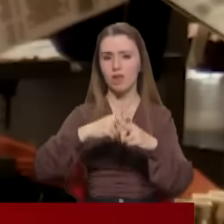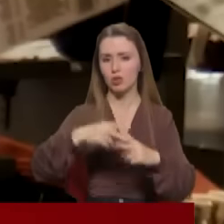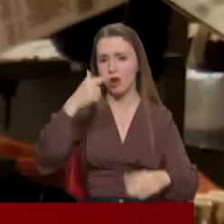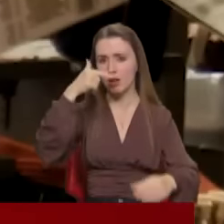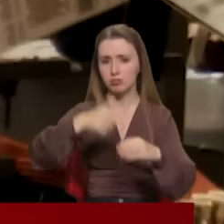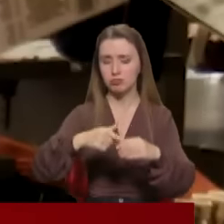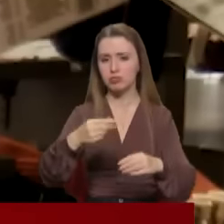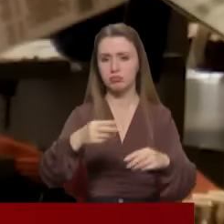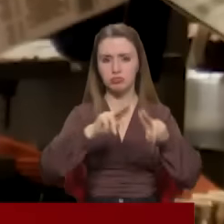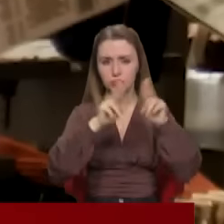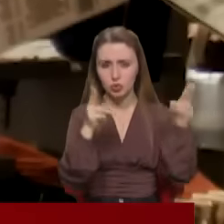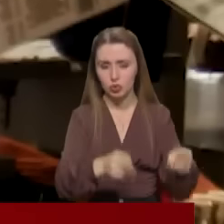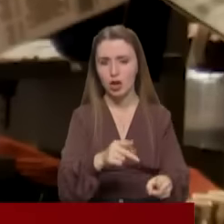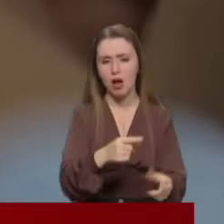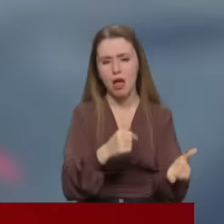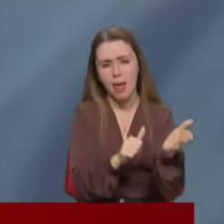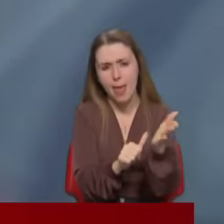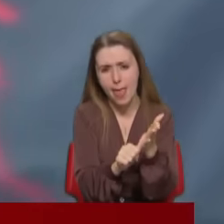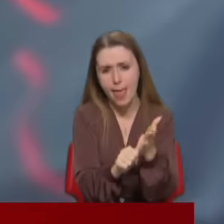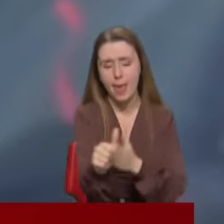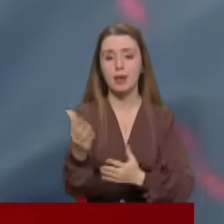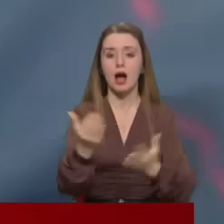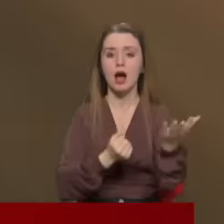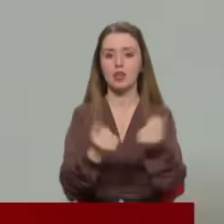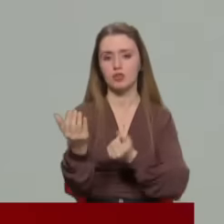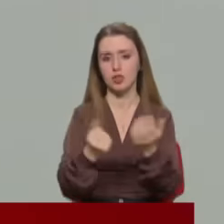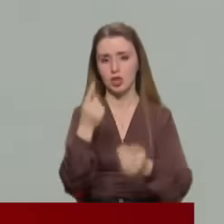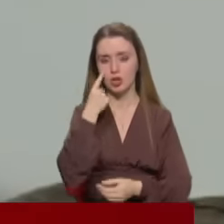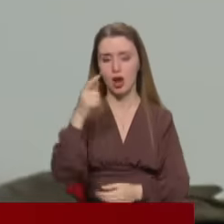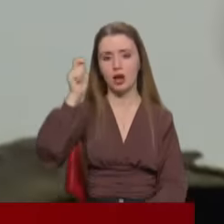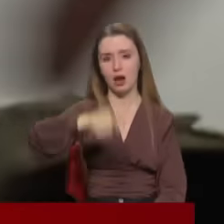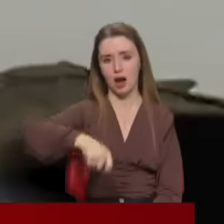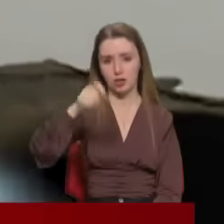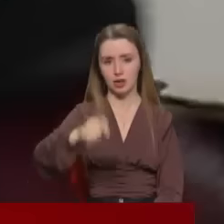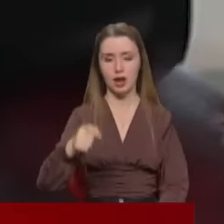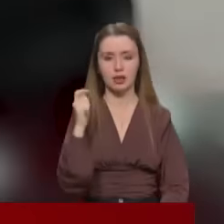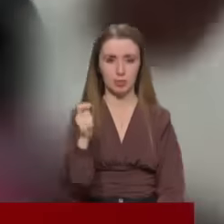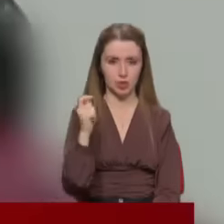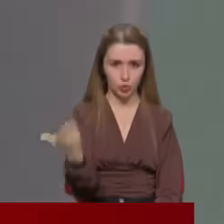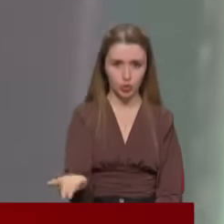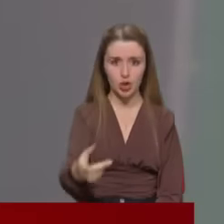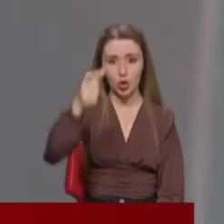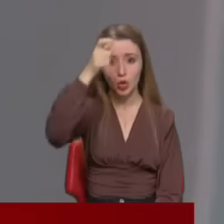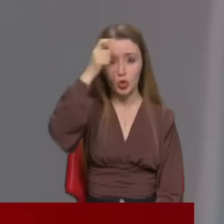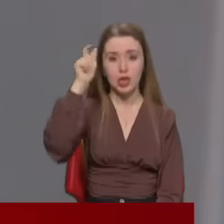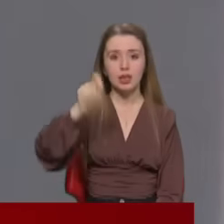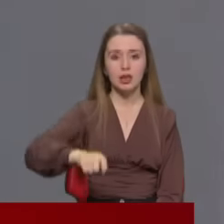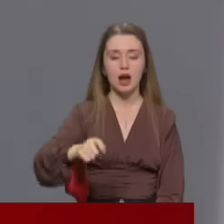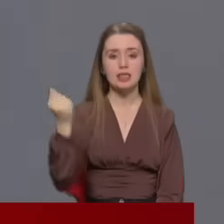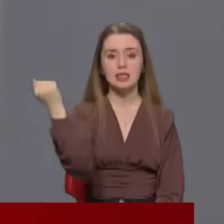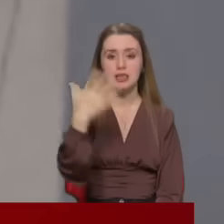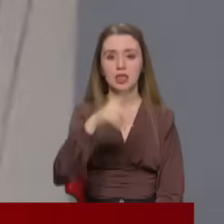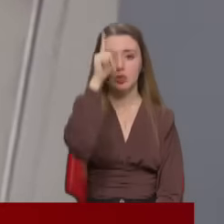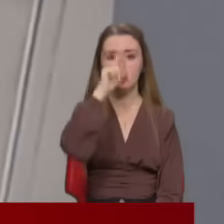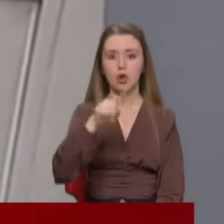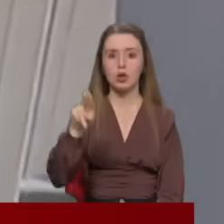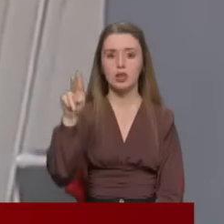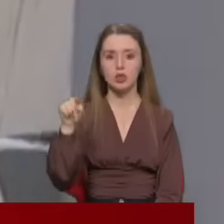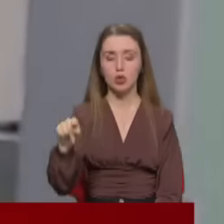akaryakıt, kırtasiye. Yani iğneden ipliğe tüm alışverişlerde kredi kartı kullanıyor tüketici. Türkiye'de kredi kartı sayısı